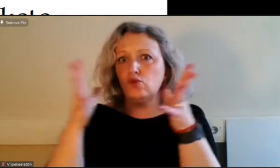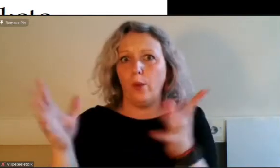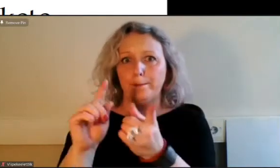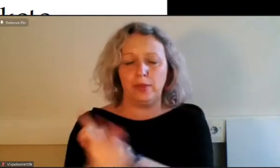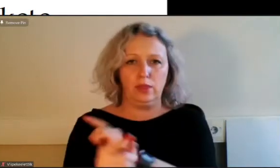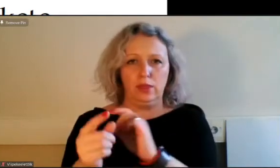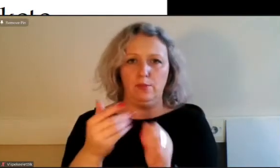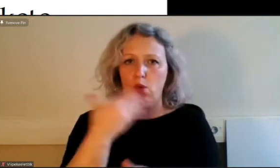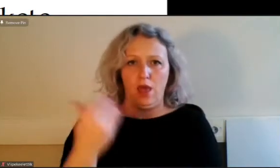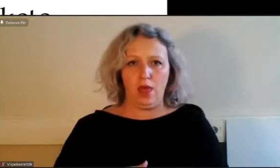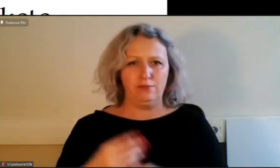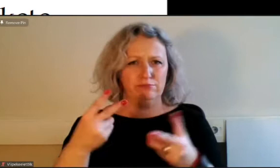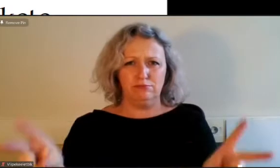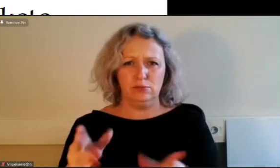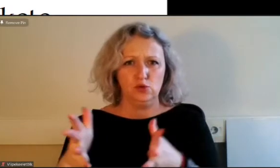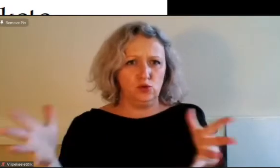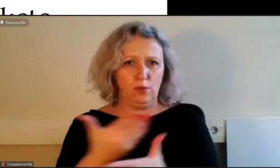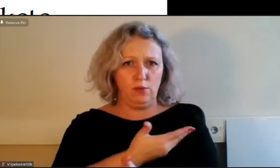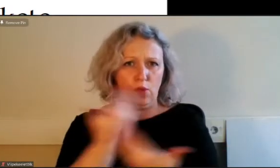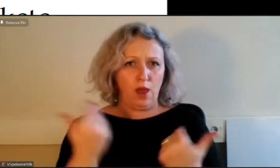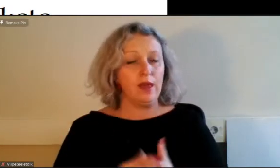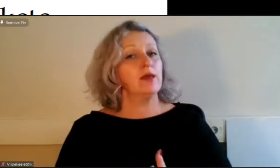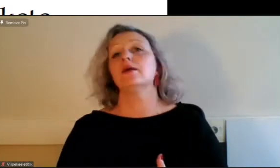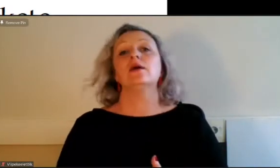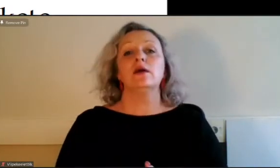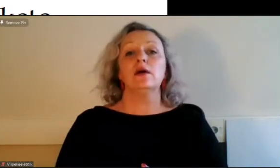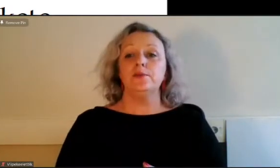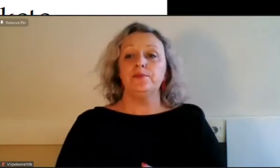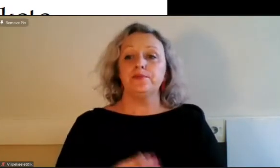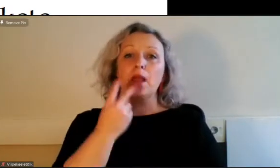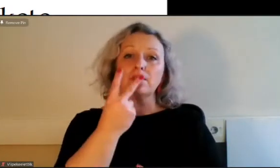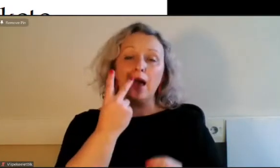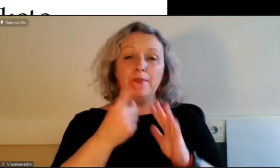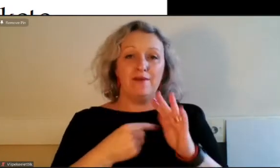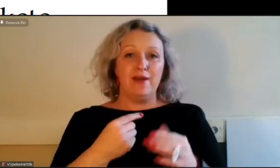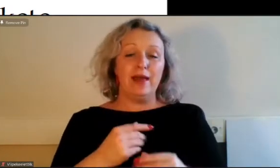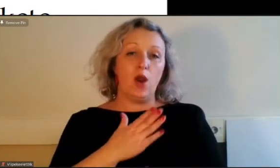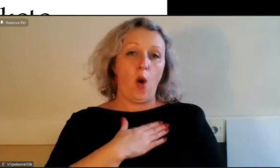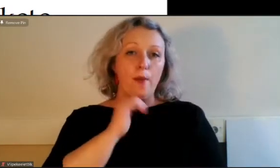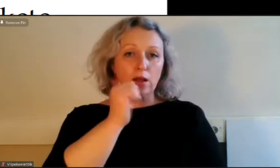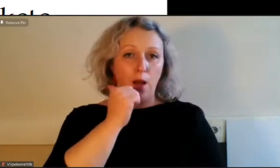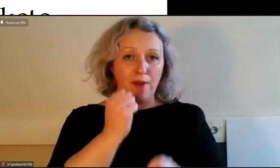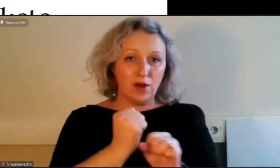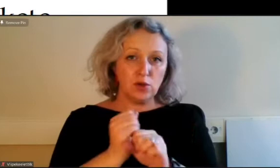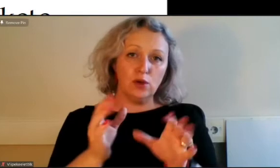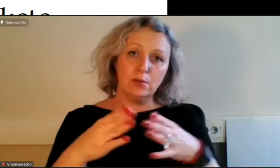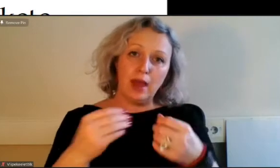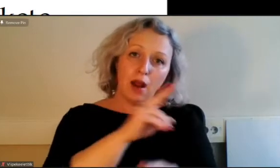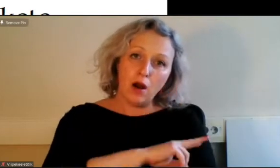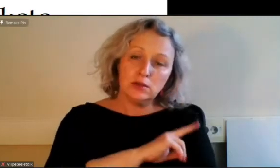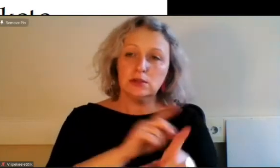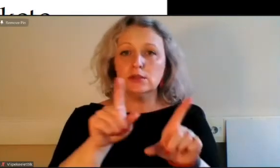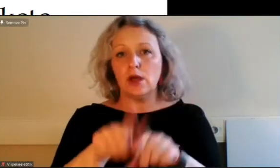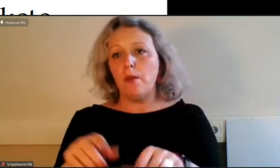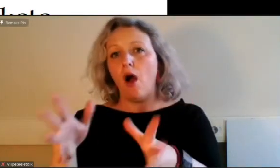versioonist AY4.2, aga see on delta natukene nagu ütleme mingi onupoeg